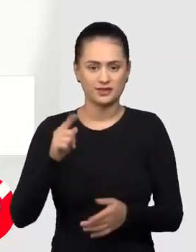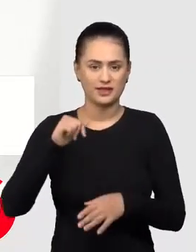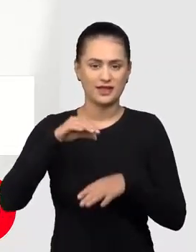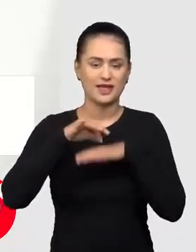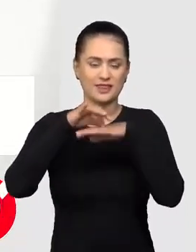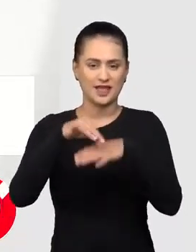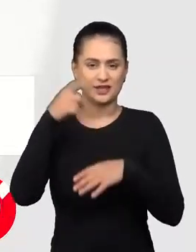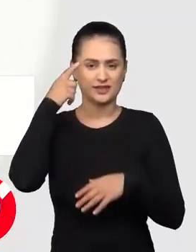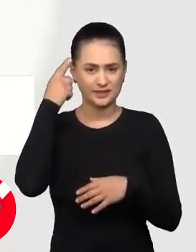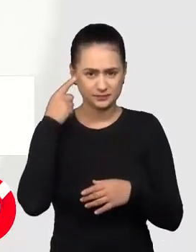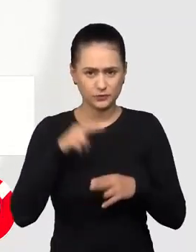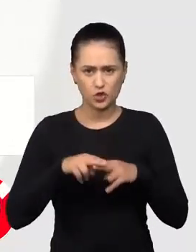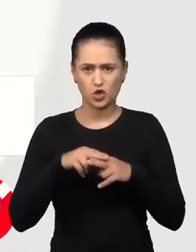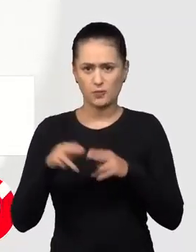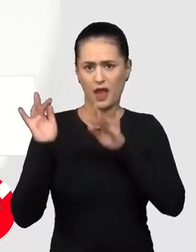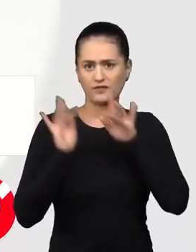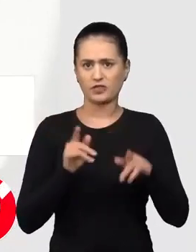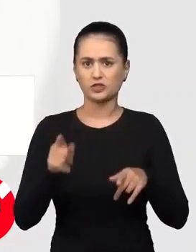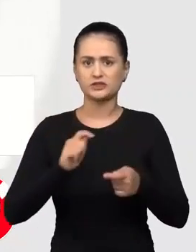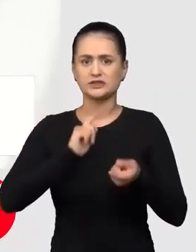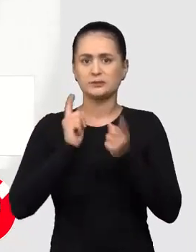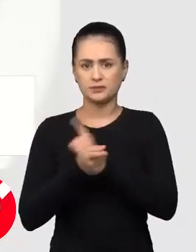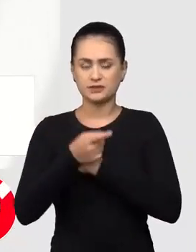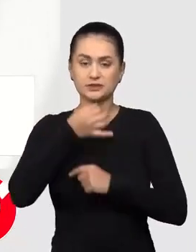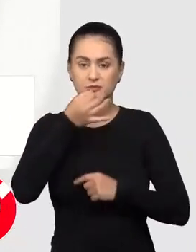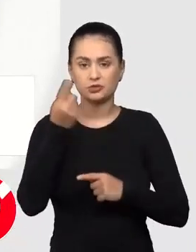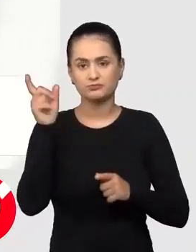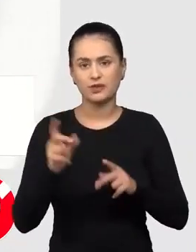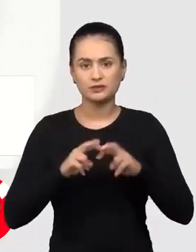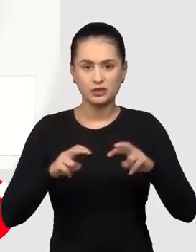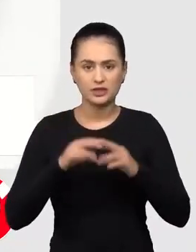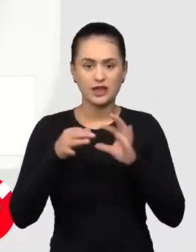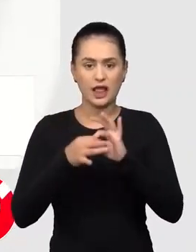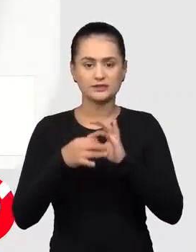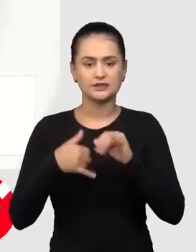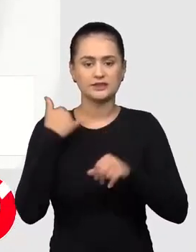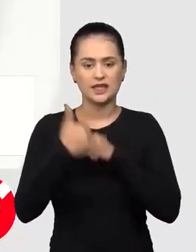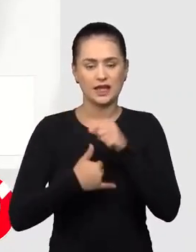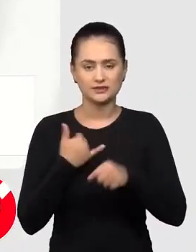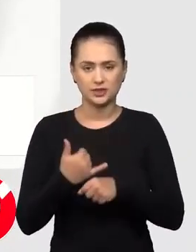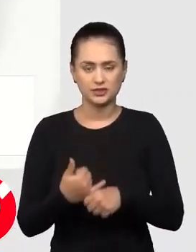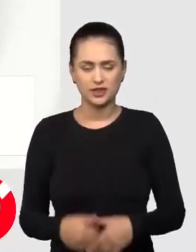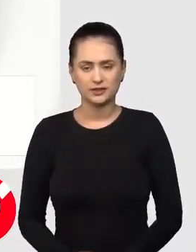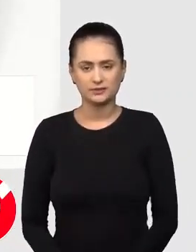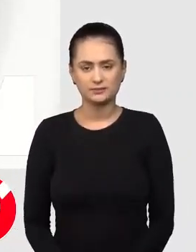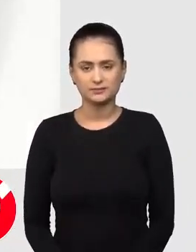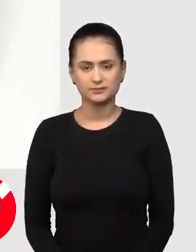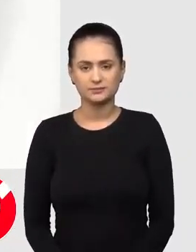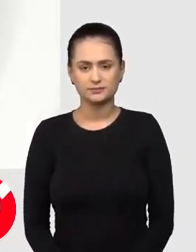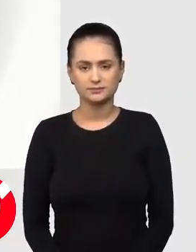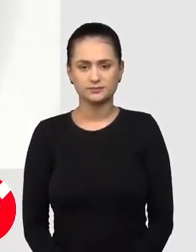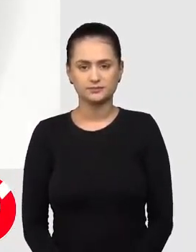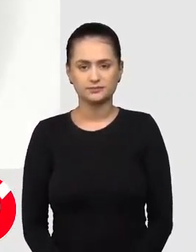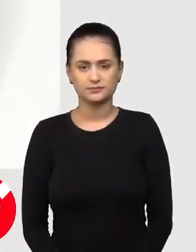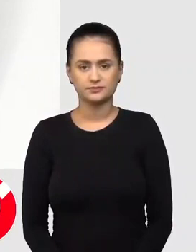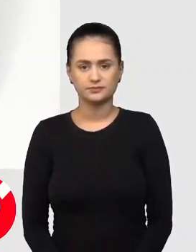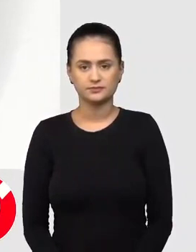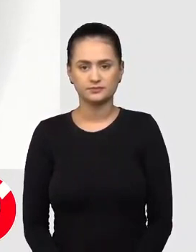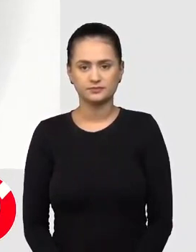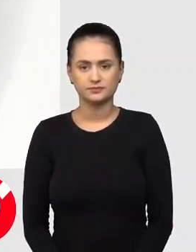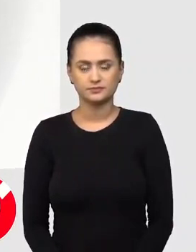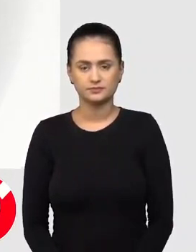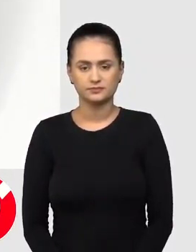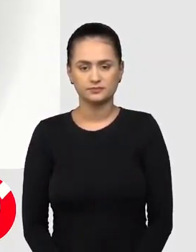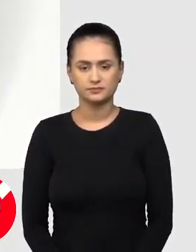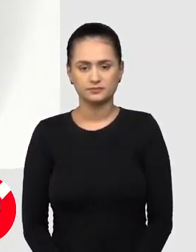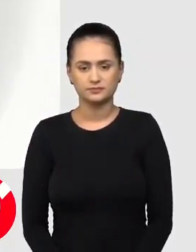liderului chinez Xi Jinping. Cum ne vor afecta aceste schimbări, ne spune expertul în relații internaționale, Miroslav Tașcu. Stavre, bună dimineața!